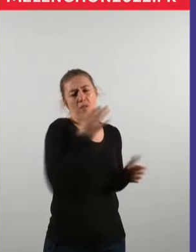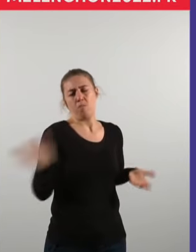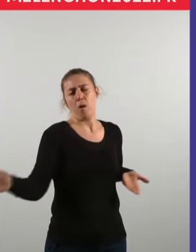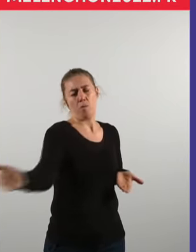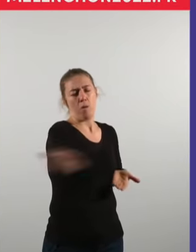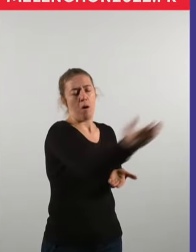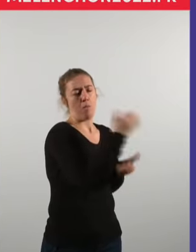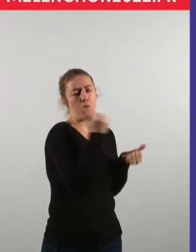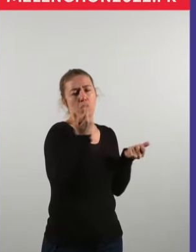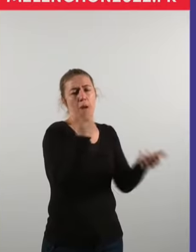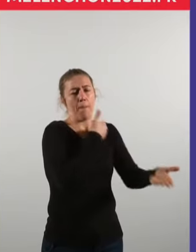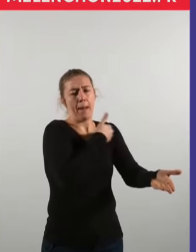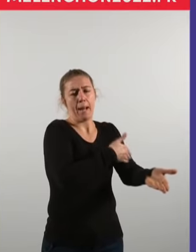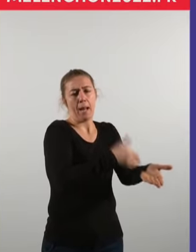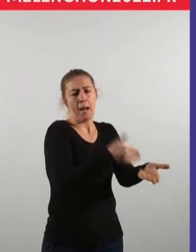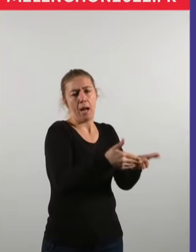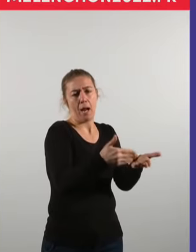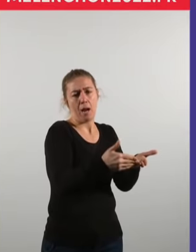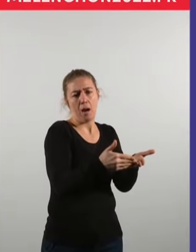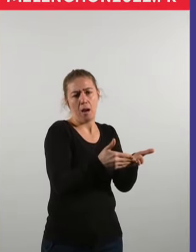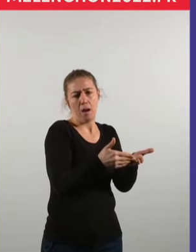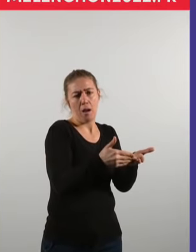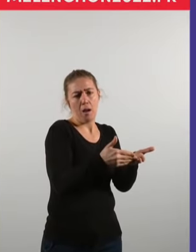milliards, pendant que les premiers de corvée